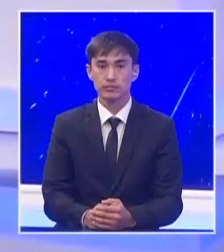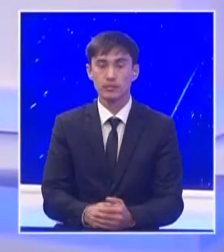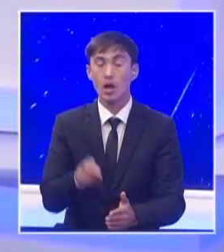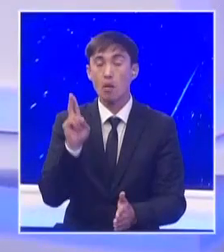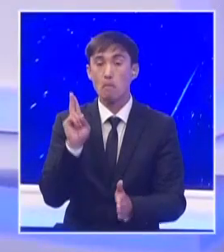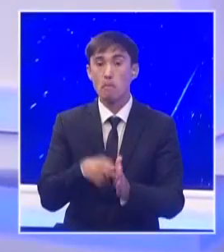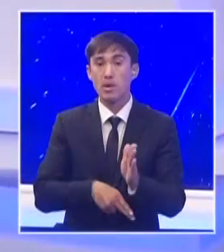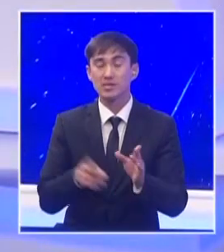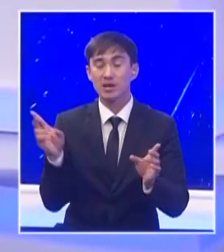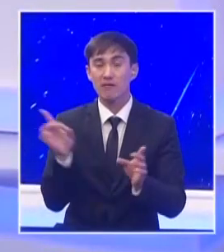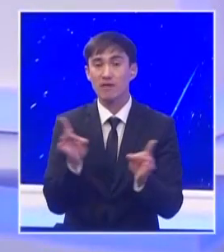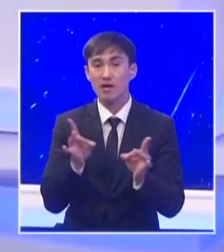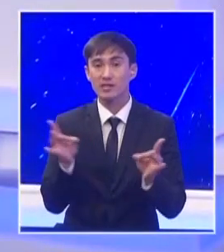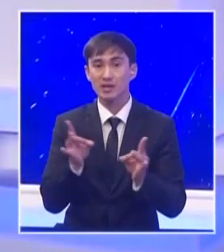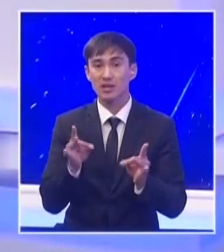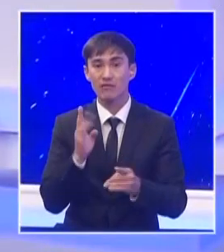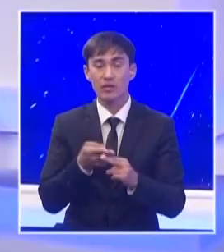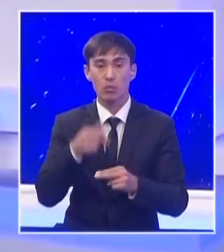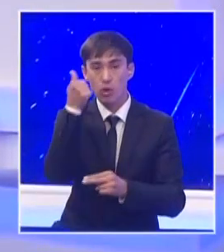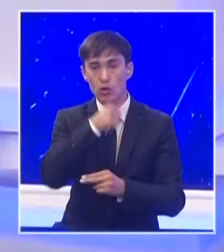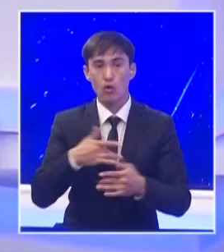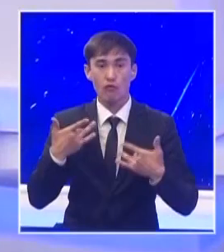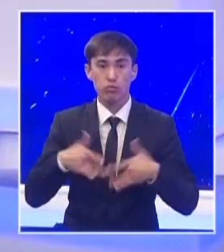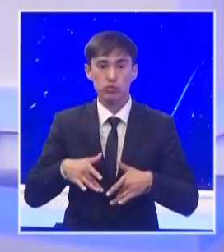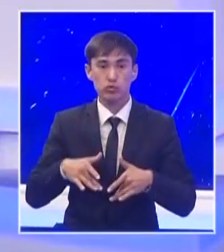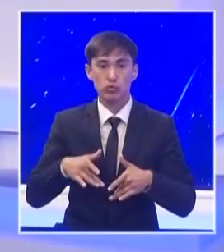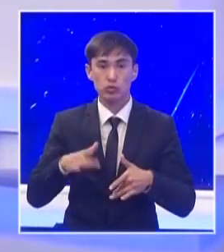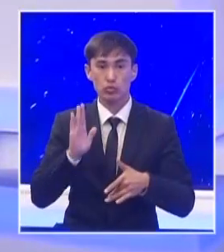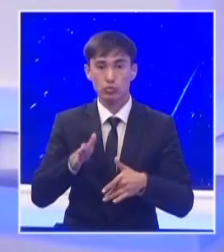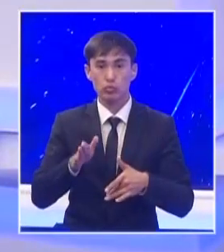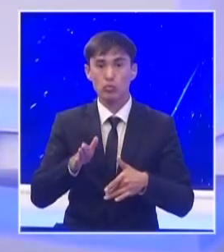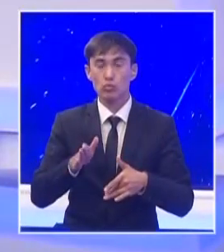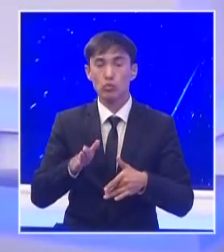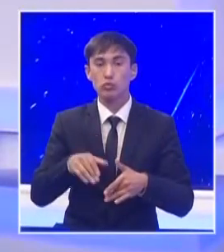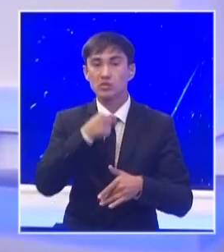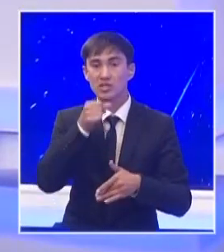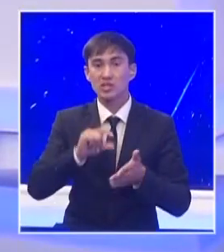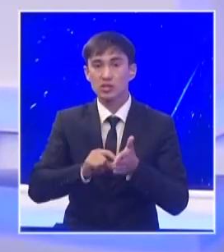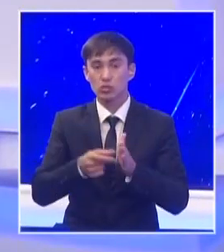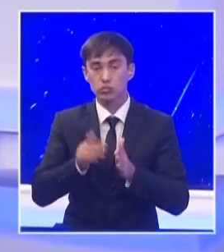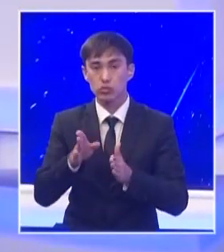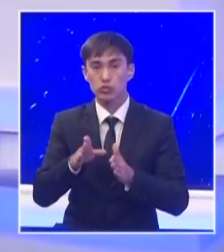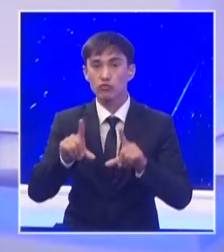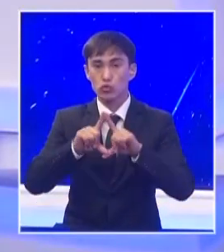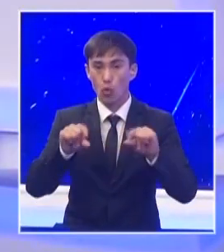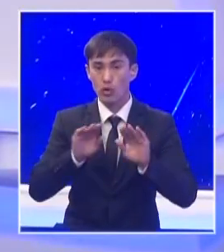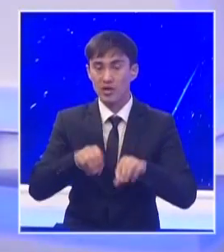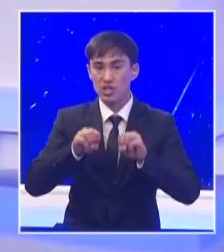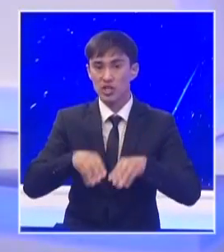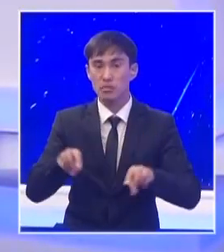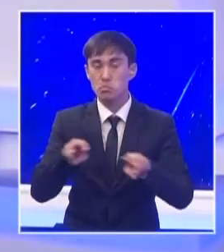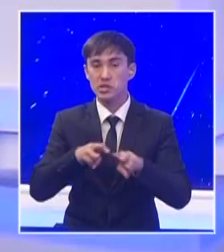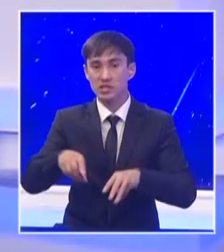Без кафе и ресторанов. В этом году выпускные балы у старшеклассников пройдут исключительно в стенах школы. Решение Министерства